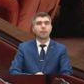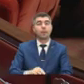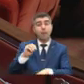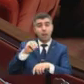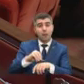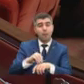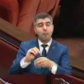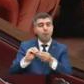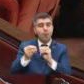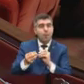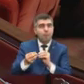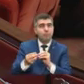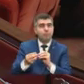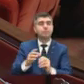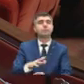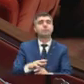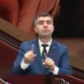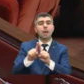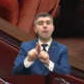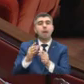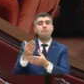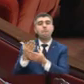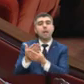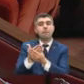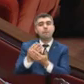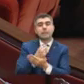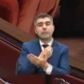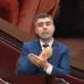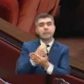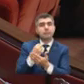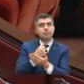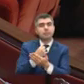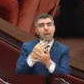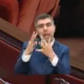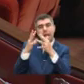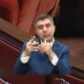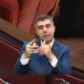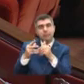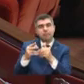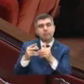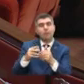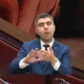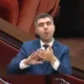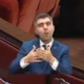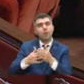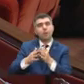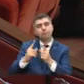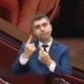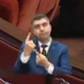إشكال اللي مطروح، عدد ديال الملفات الطبية في صف هاد الأطباء اللي كتدرس الآن